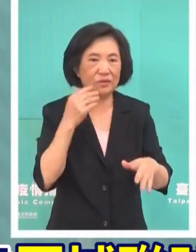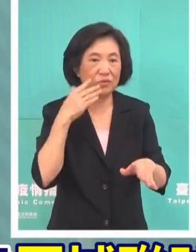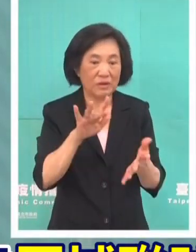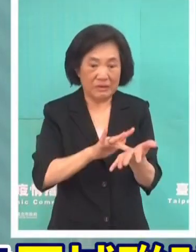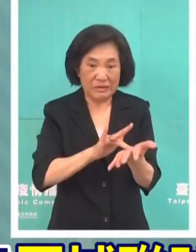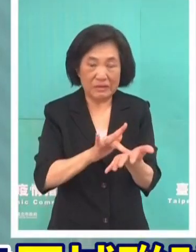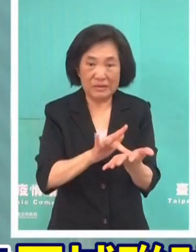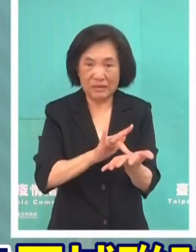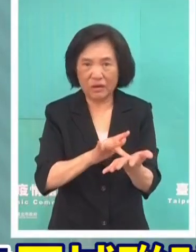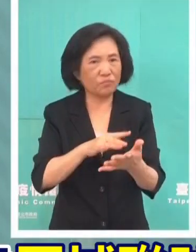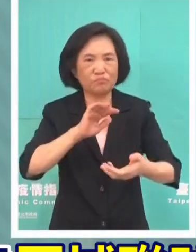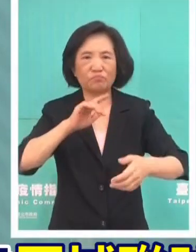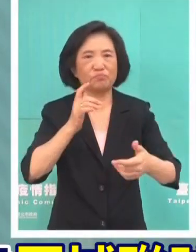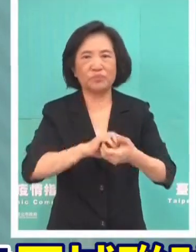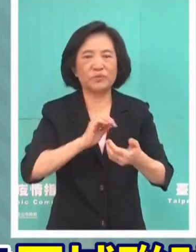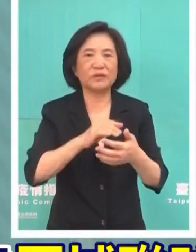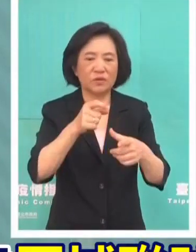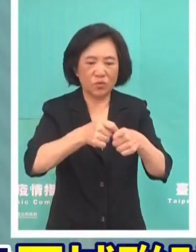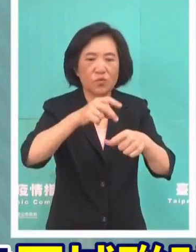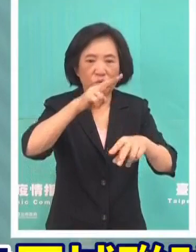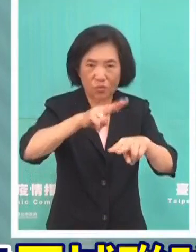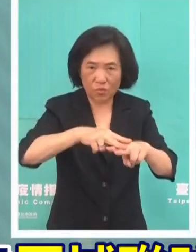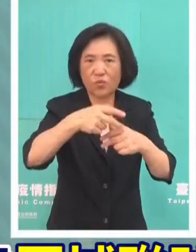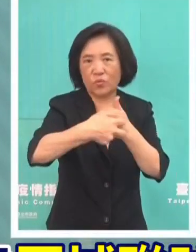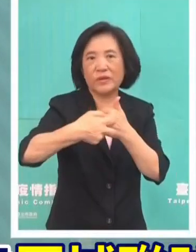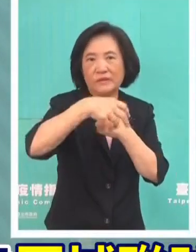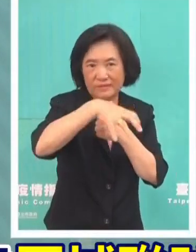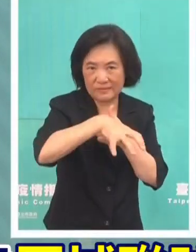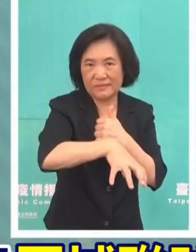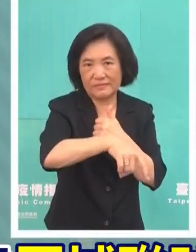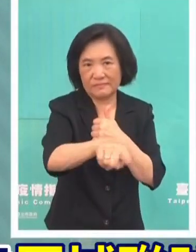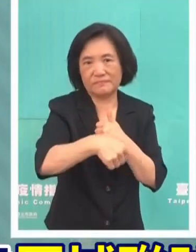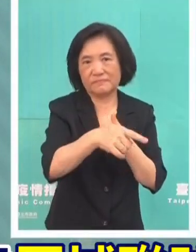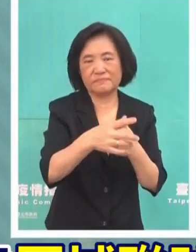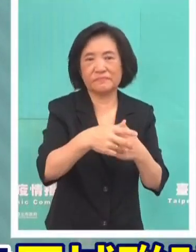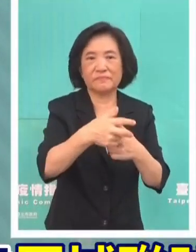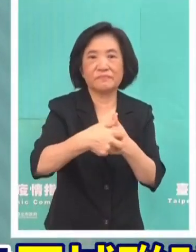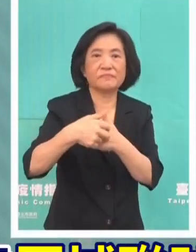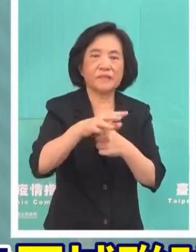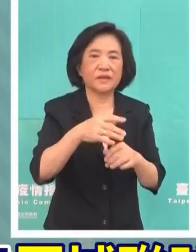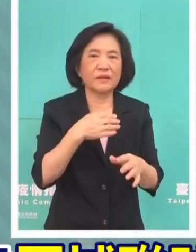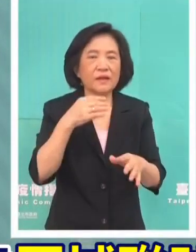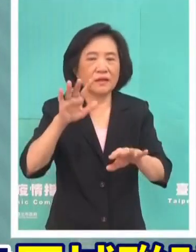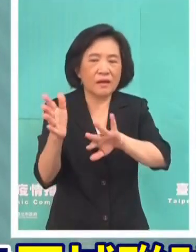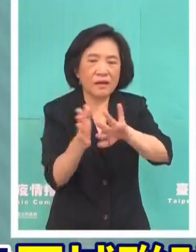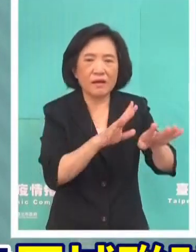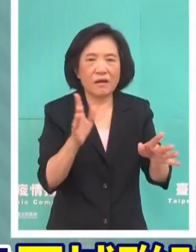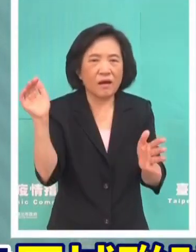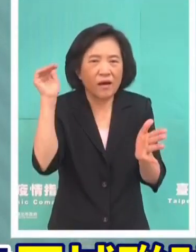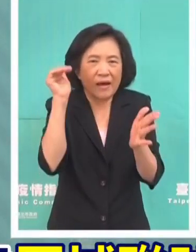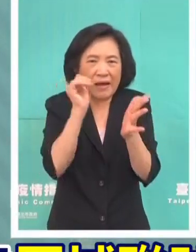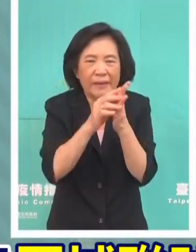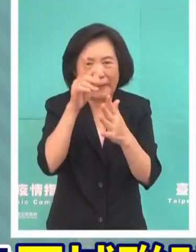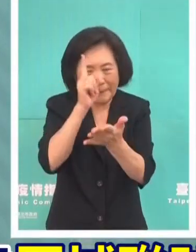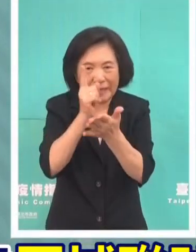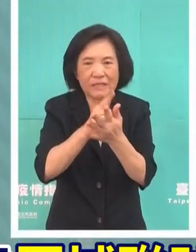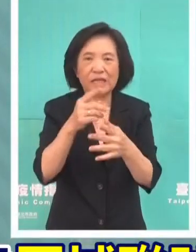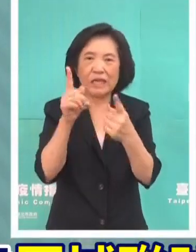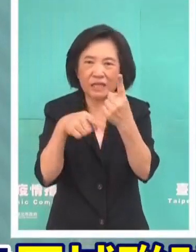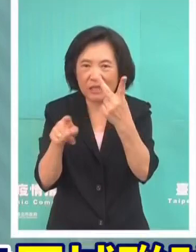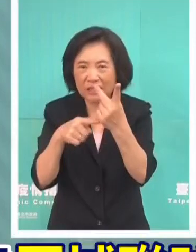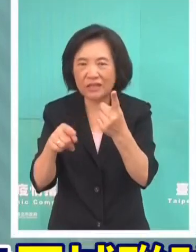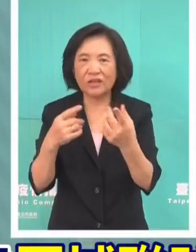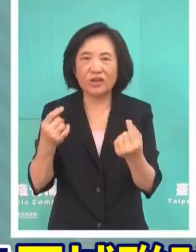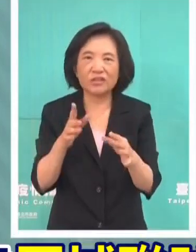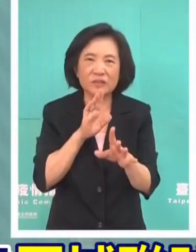种介入手段，哈，这工位的手段。可是到最后那个每天一个两个，那个是那个就很像在福尔摩斯